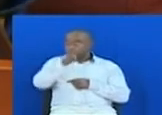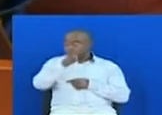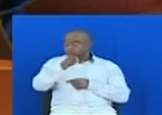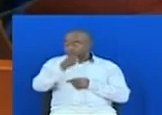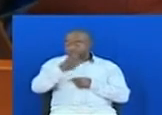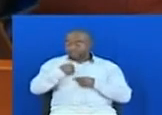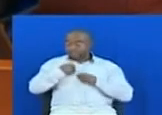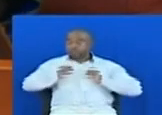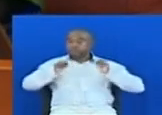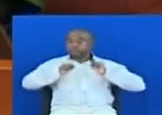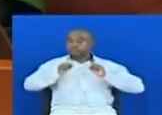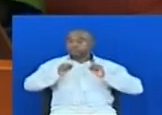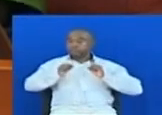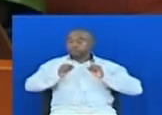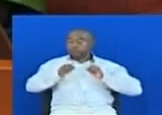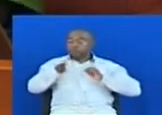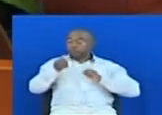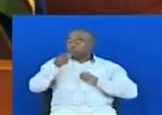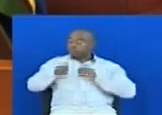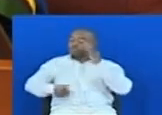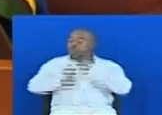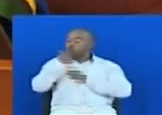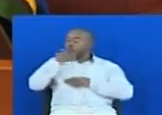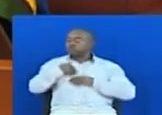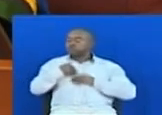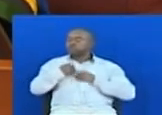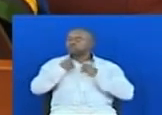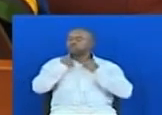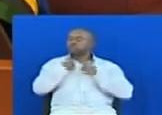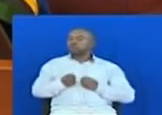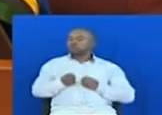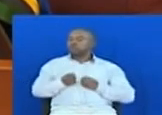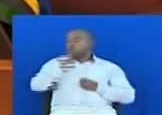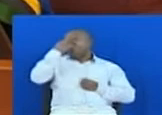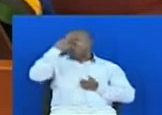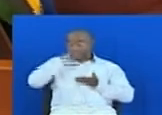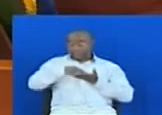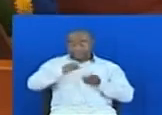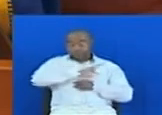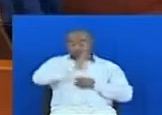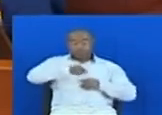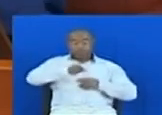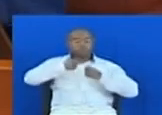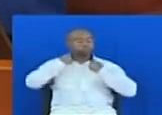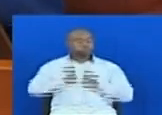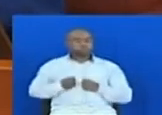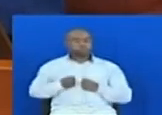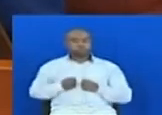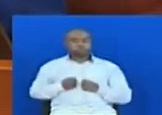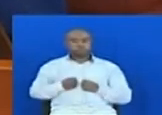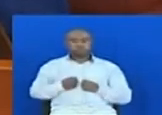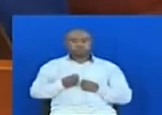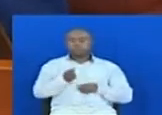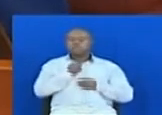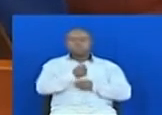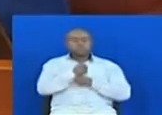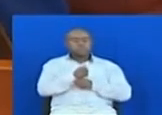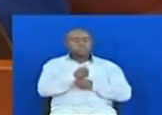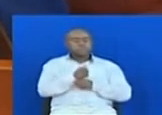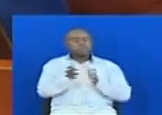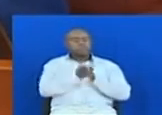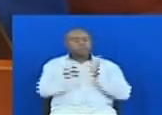nyuma anakuwa amesimama imara kabisa. Ndio maana tukapata ushujaa wa kusema hapa hii budget mpaka